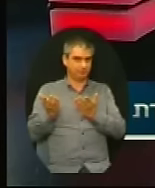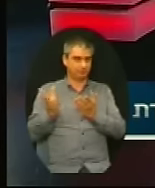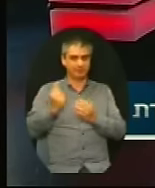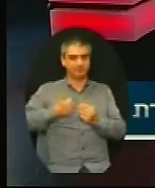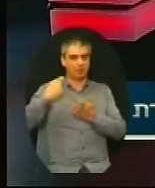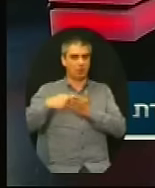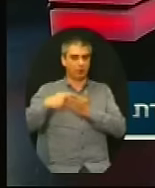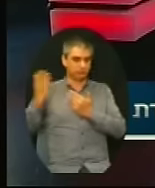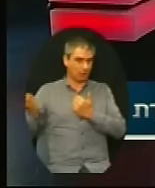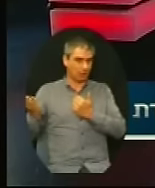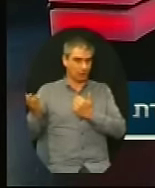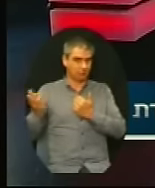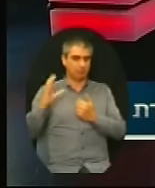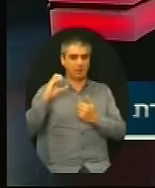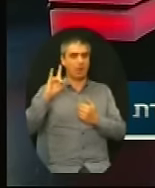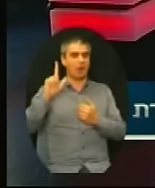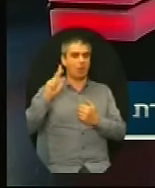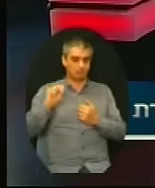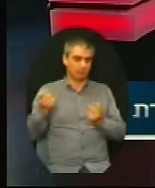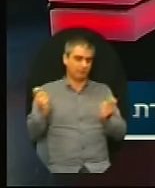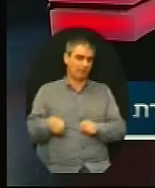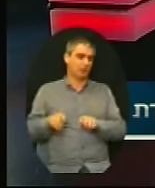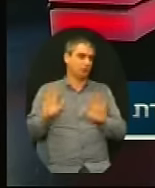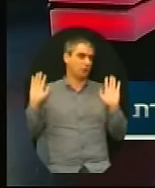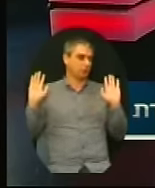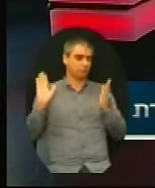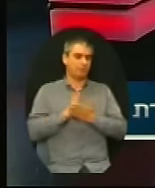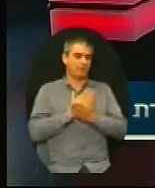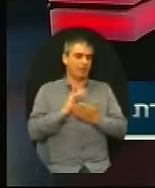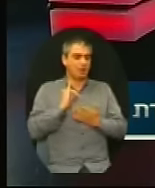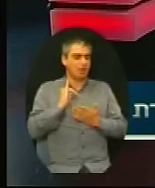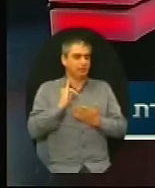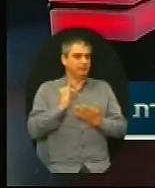עם שר האוצר, כחלון, ולסגור איתו את זה, ולקבוע